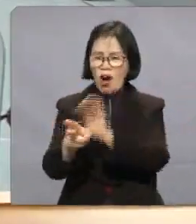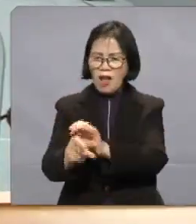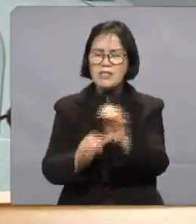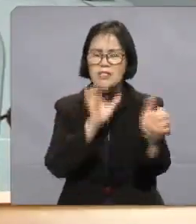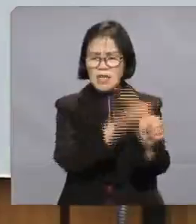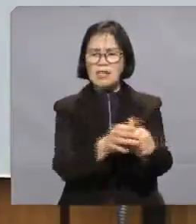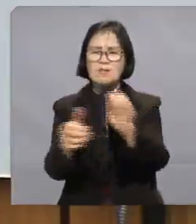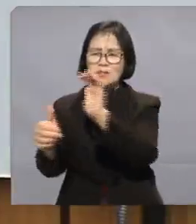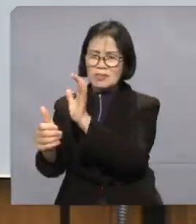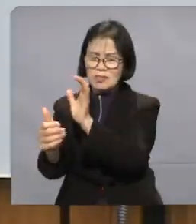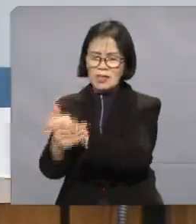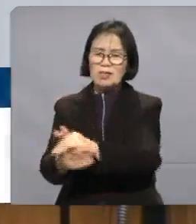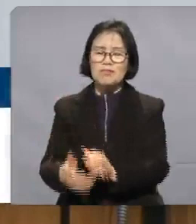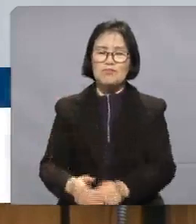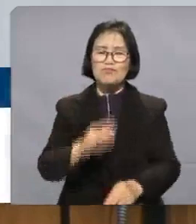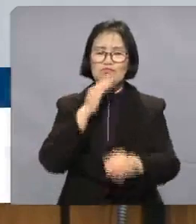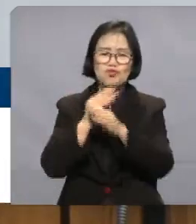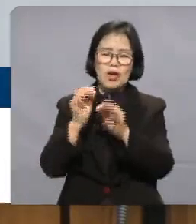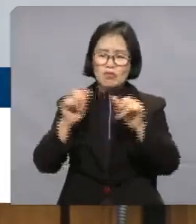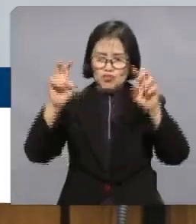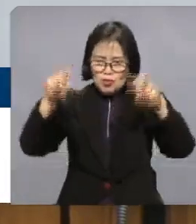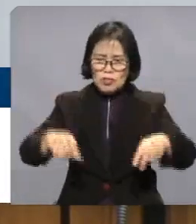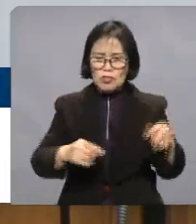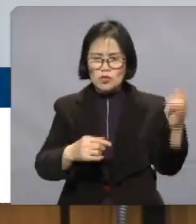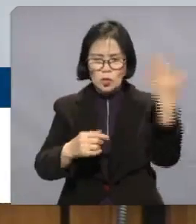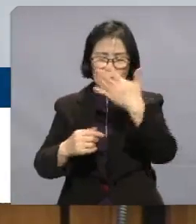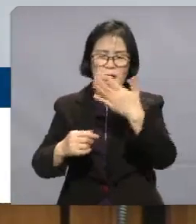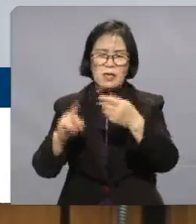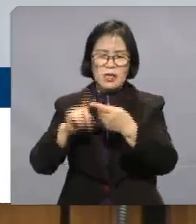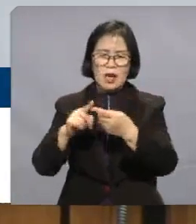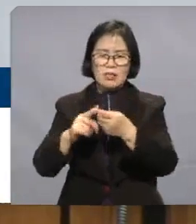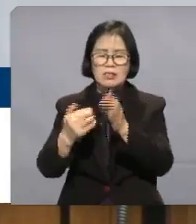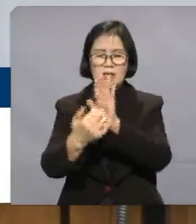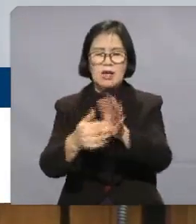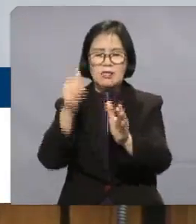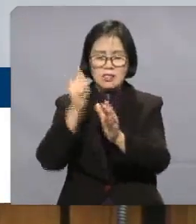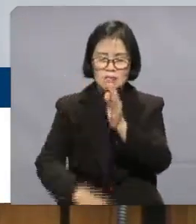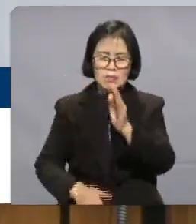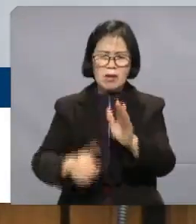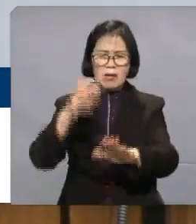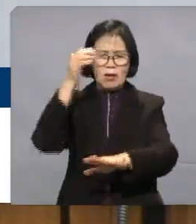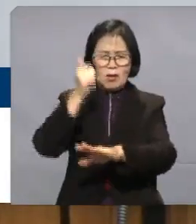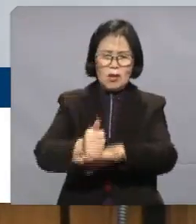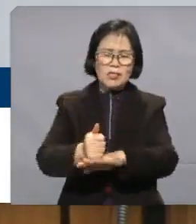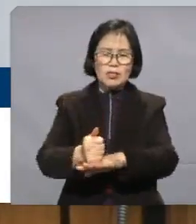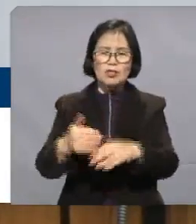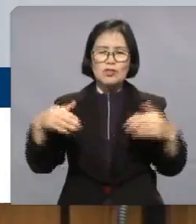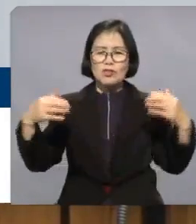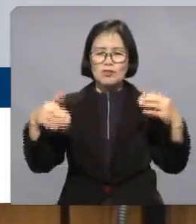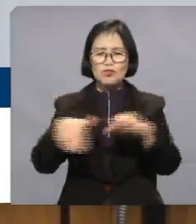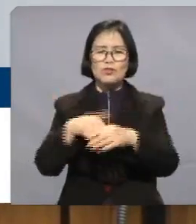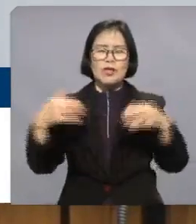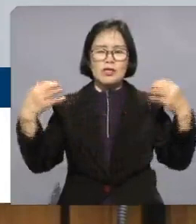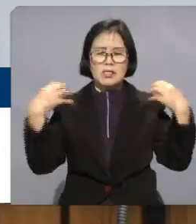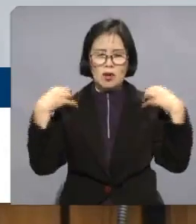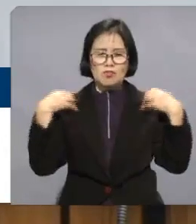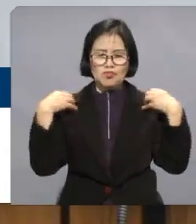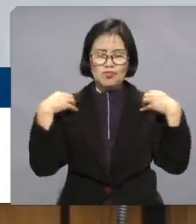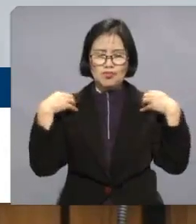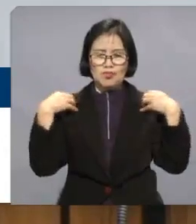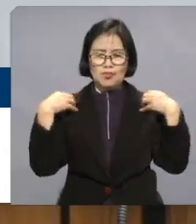돌렸습니다. 북한의 무인기 도발에 대한 우리 군의 대응 실패도 궁극적으로는 문재인 정권의 이러한